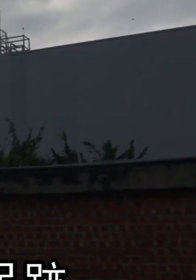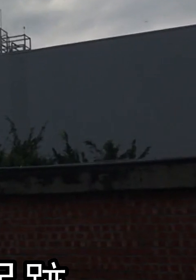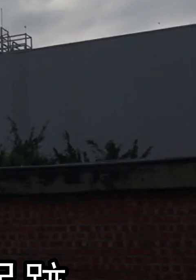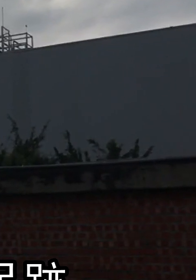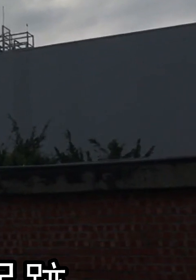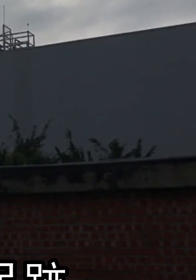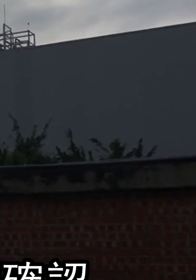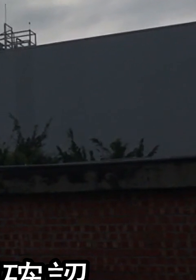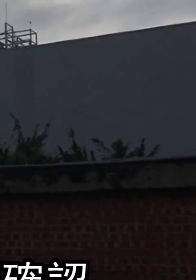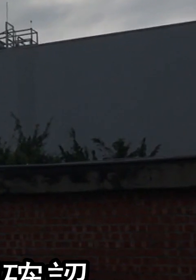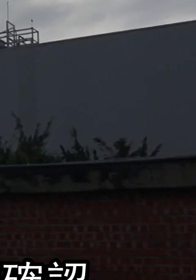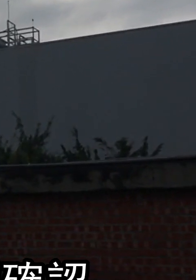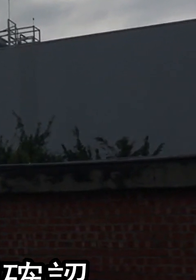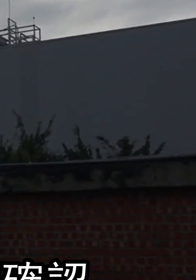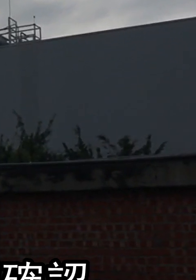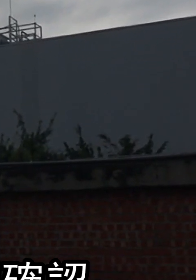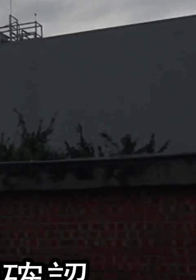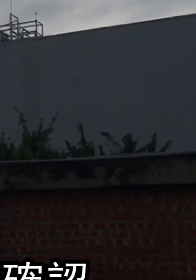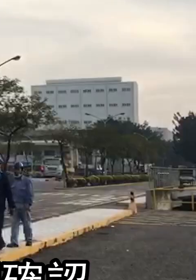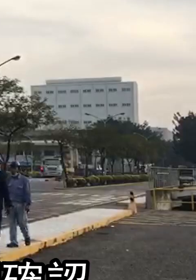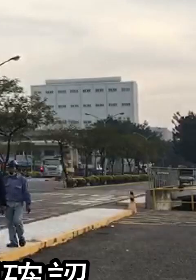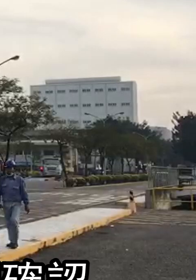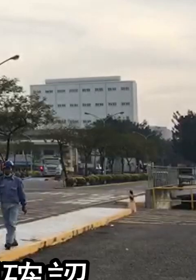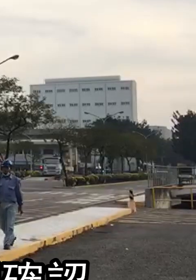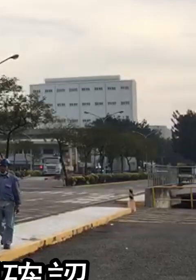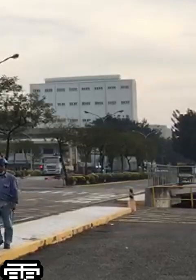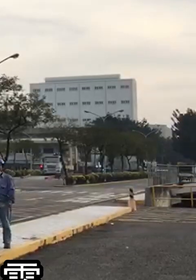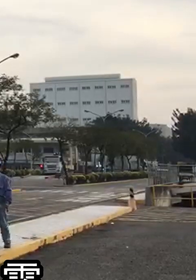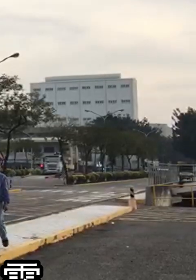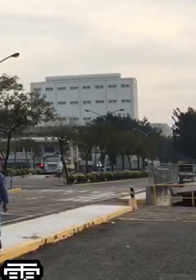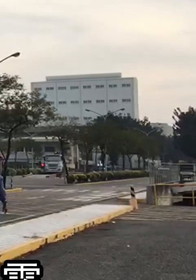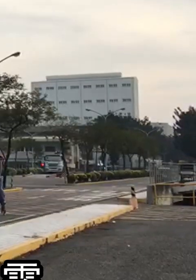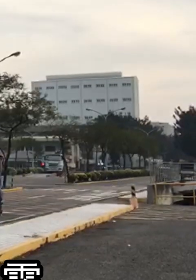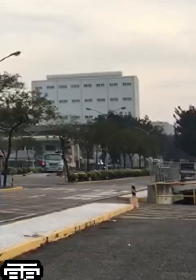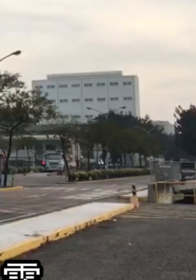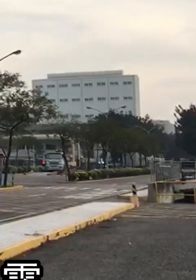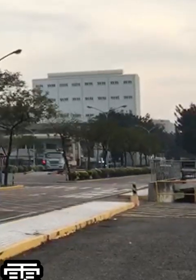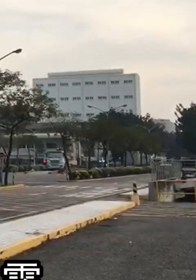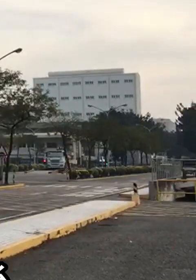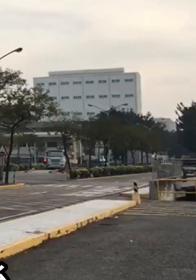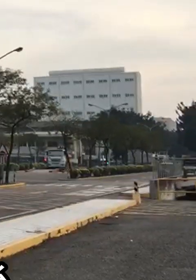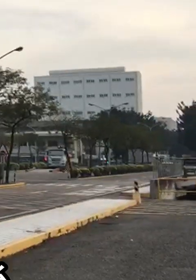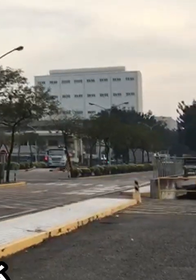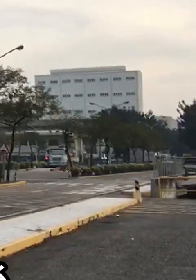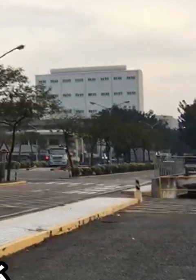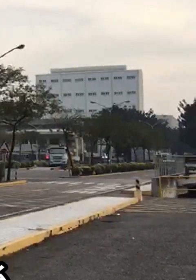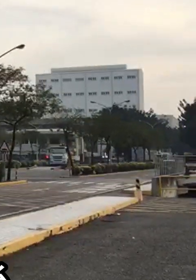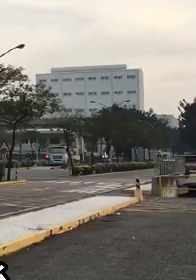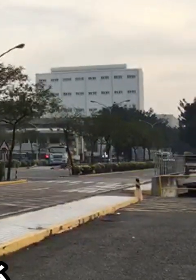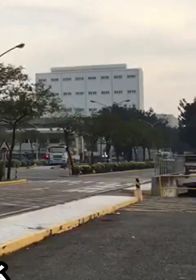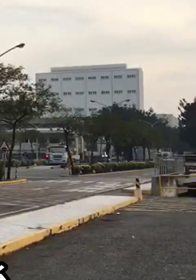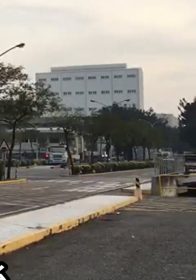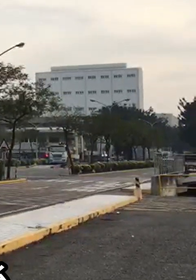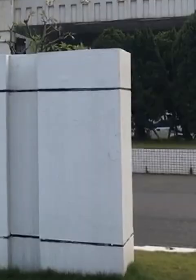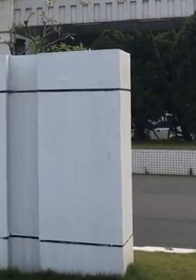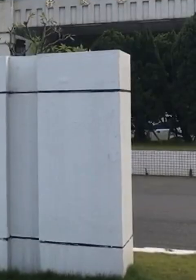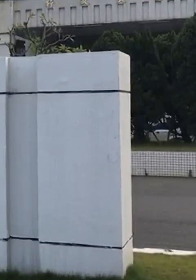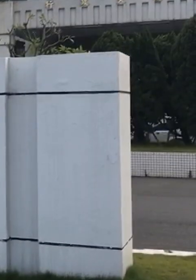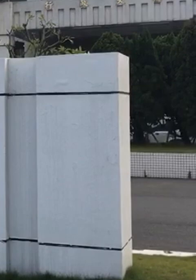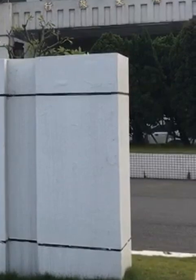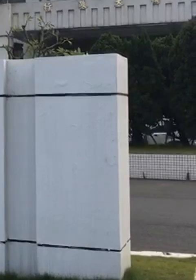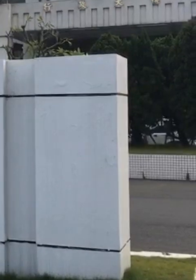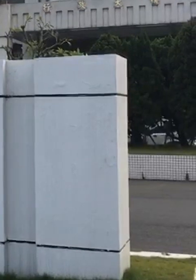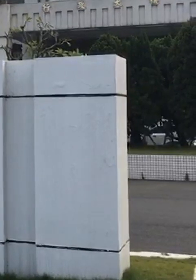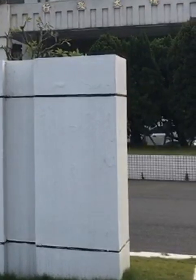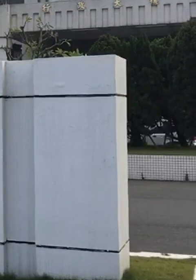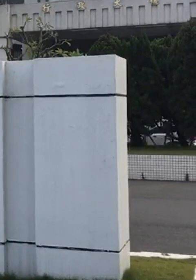细的行程足迹，指挥中心也还在进行疫调确认。不过指挥官陈时中也透露，对于案874检疫期满后到工厂